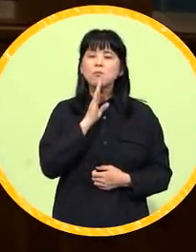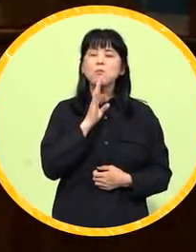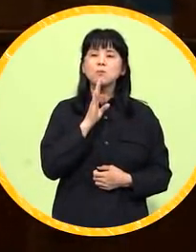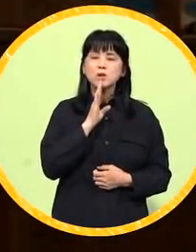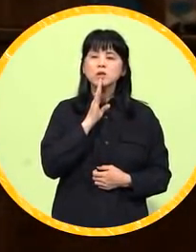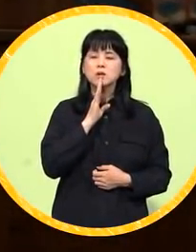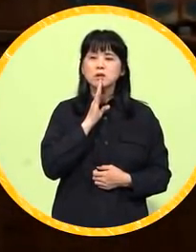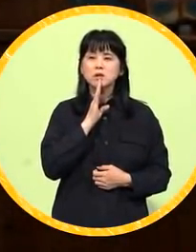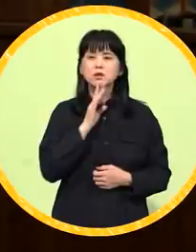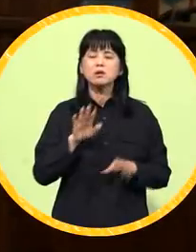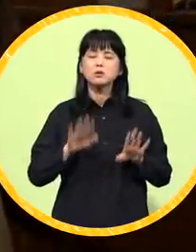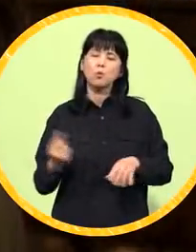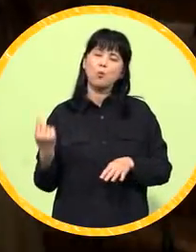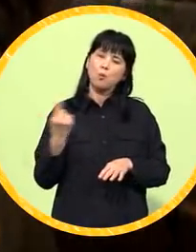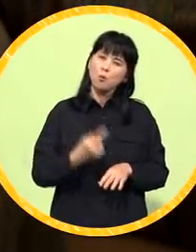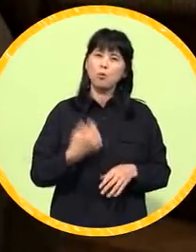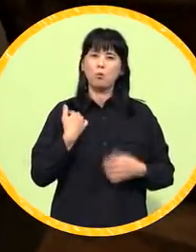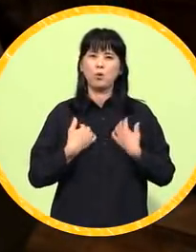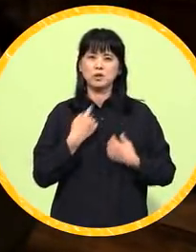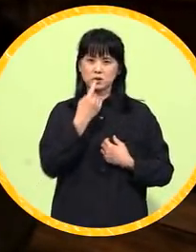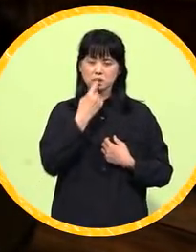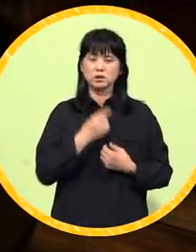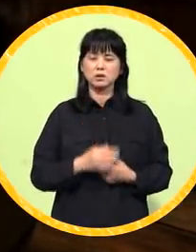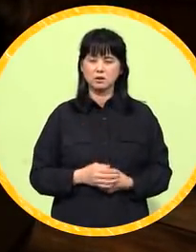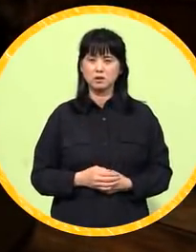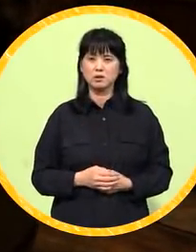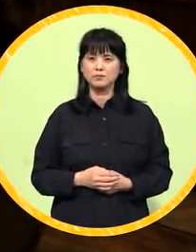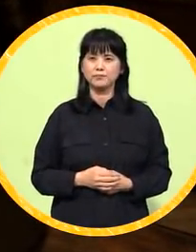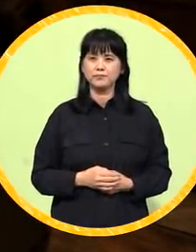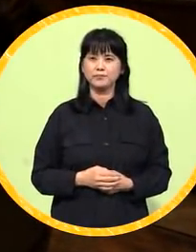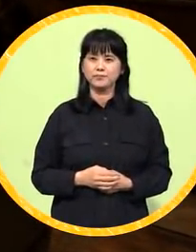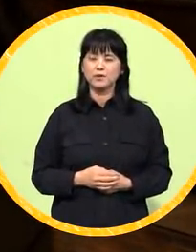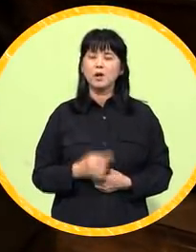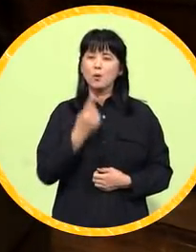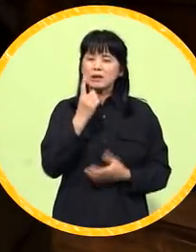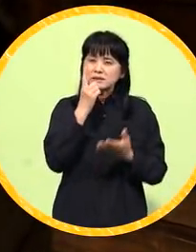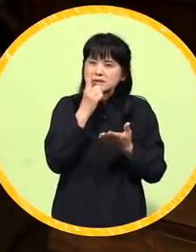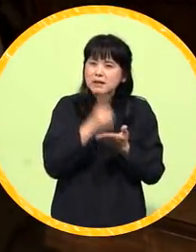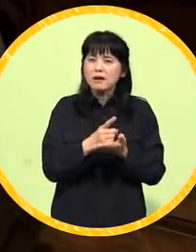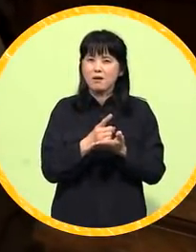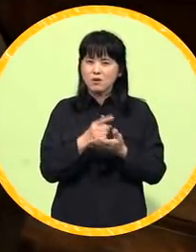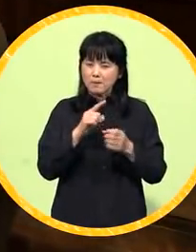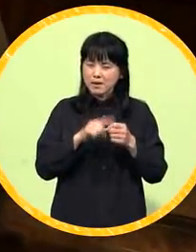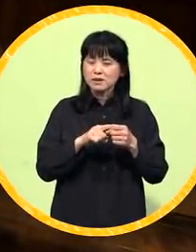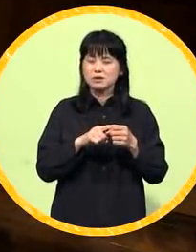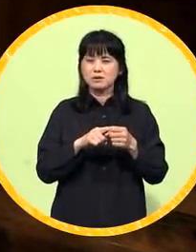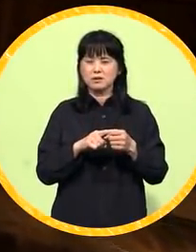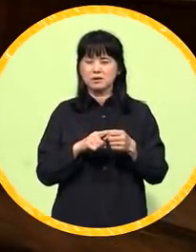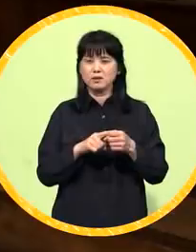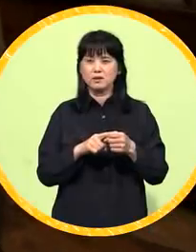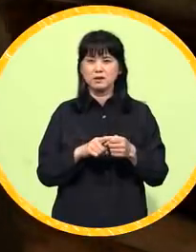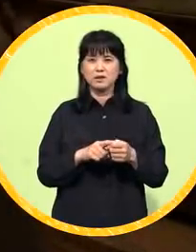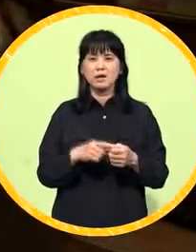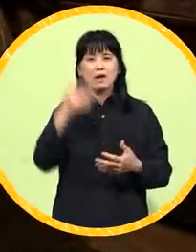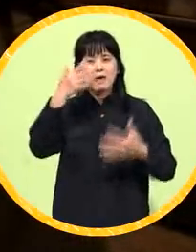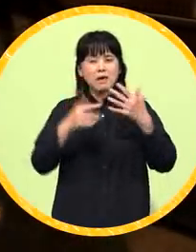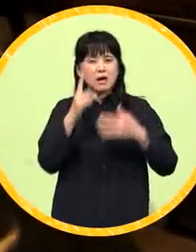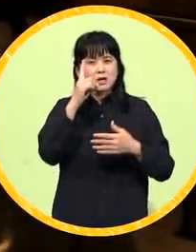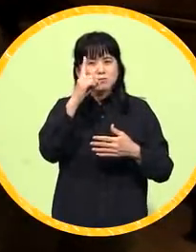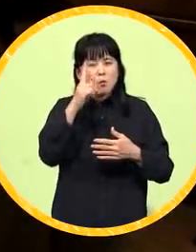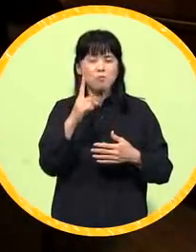今日来れたのがすごい嬉しいのでちょっと私だけのために一方度映画